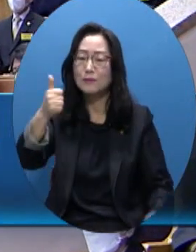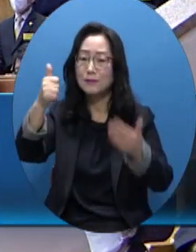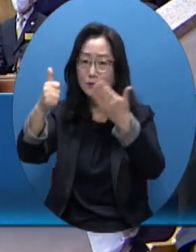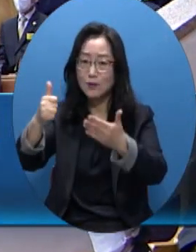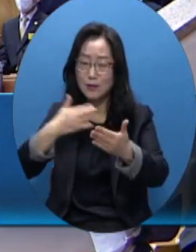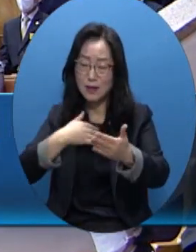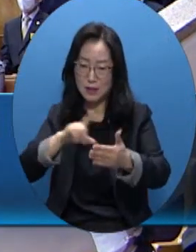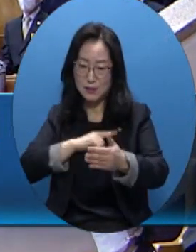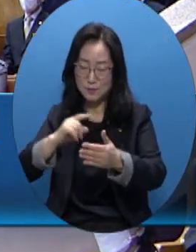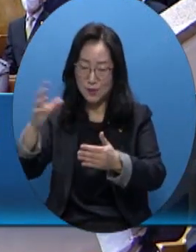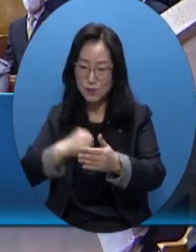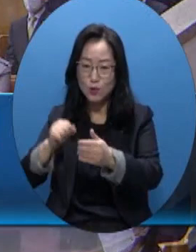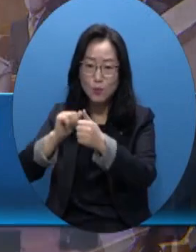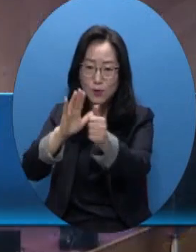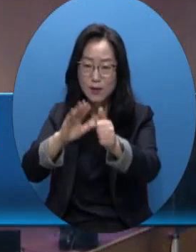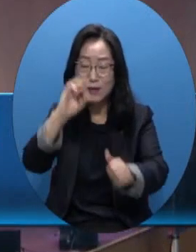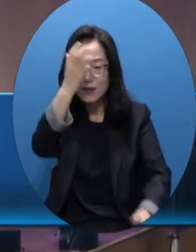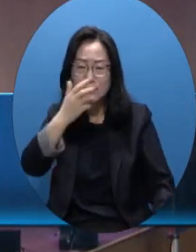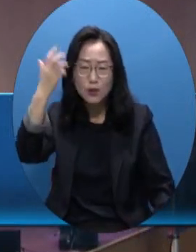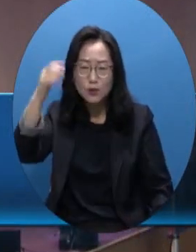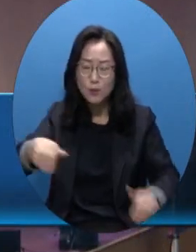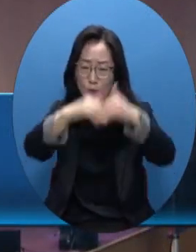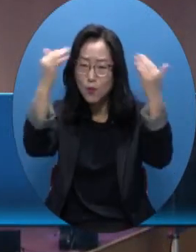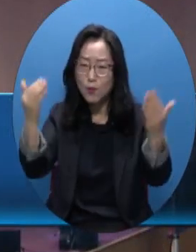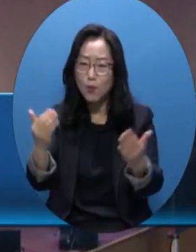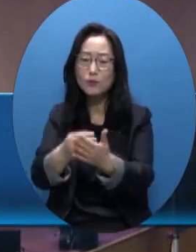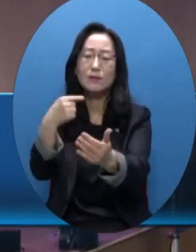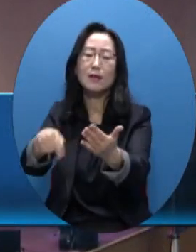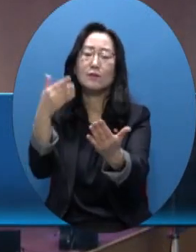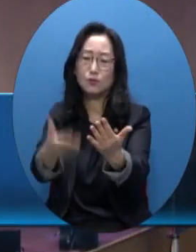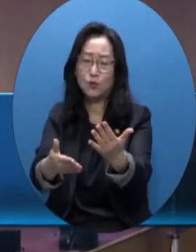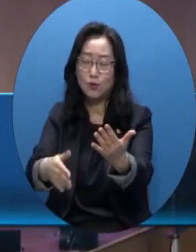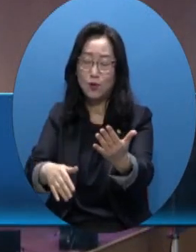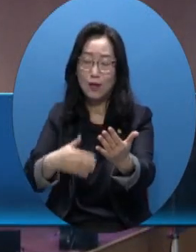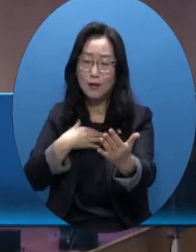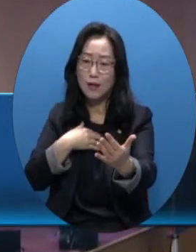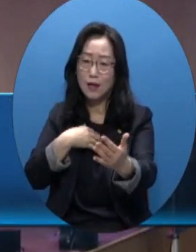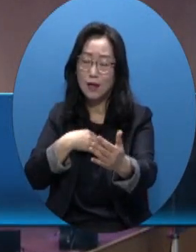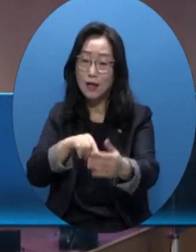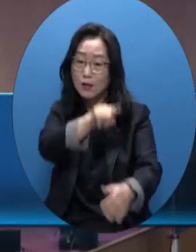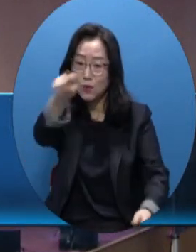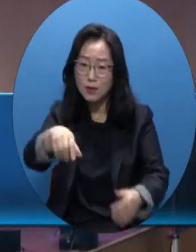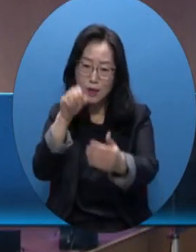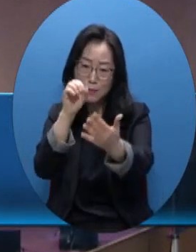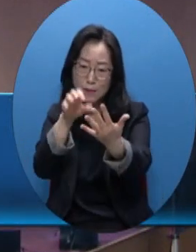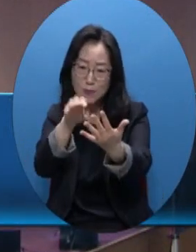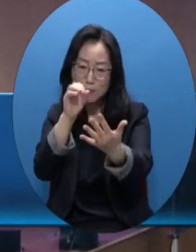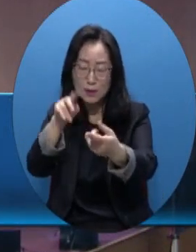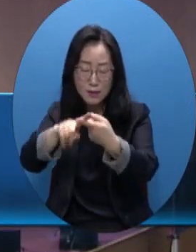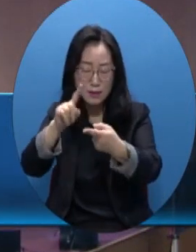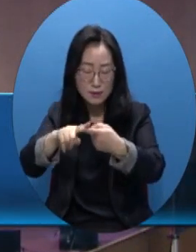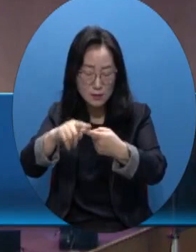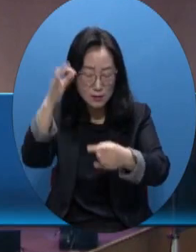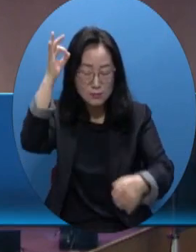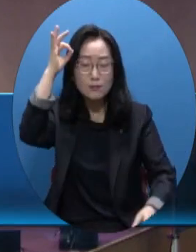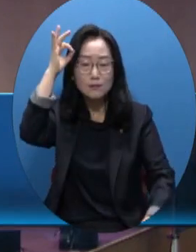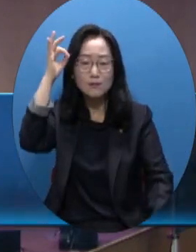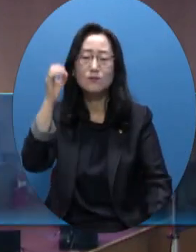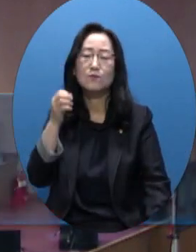성령 그가 너희에게 모든 것을 가르치고 내가 너희에게 말한 모든 것을 생각나게 하리라